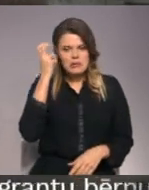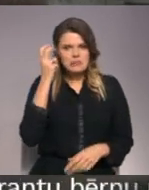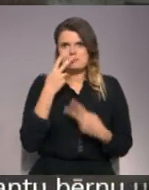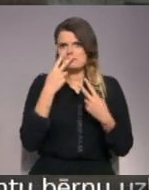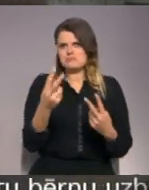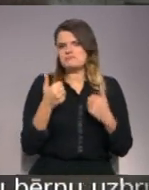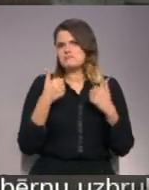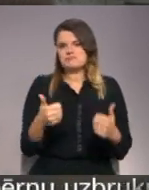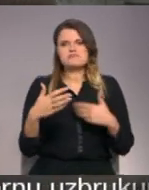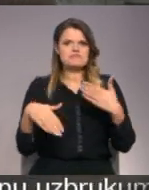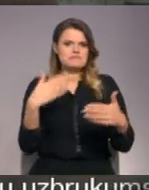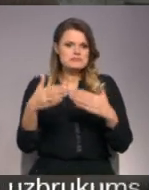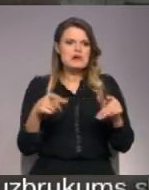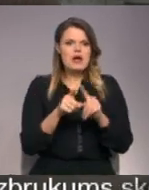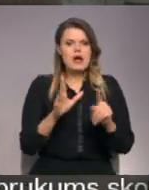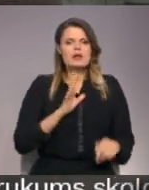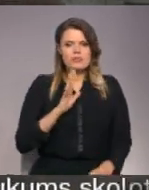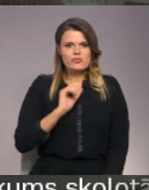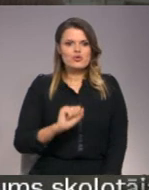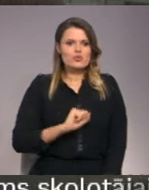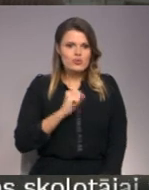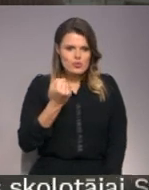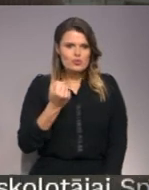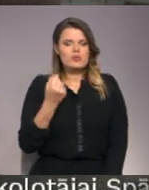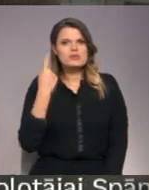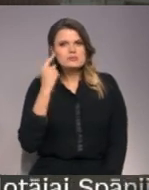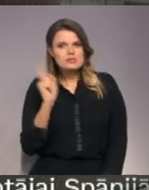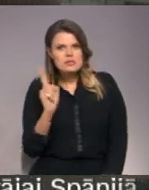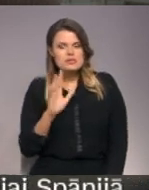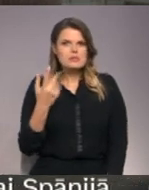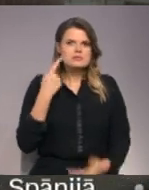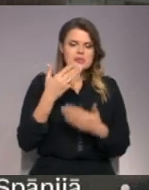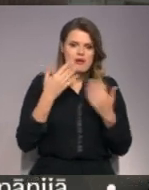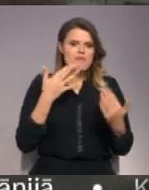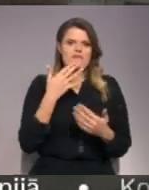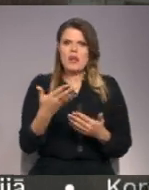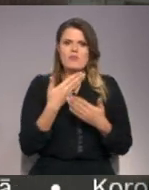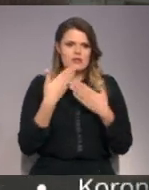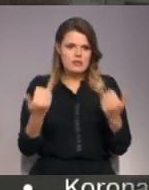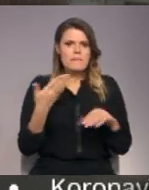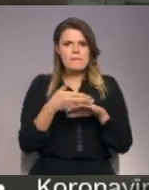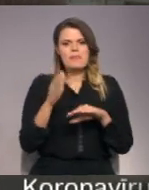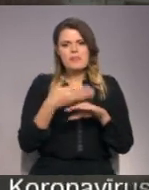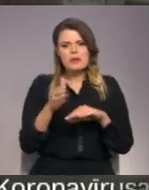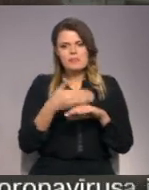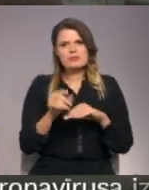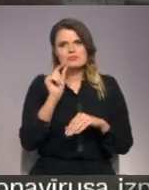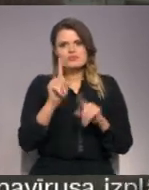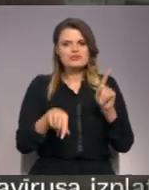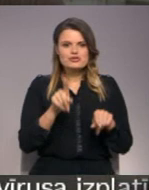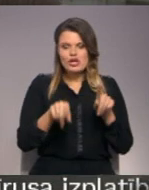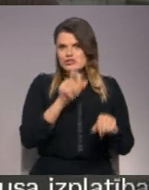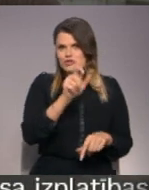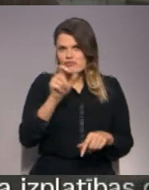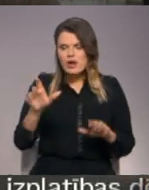saprata, ka tas iet, bet arī mums bija grūti, it kā dzird, it kā, bet valodas nebija. Pamazām kaut ko mazas dažas vārdiņas,